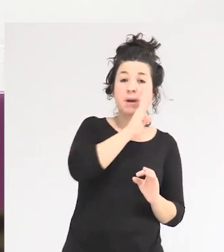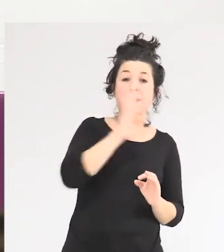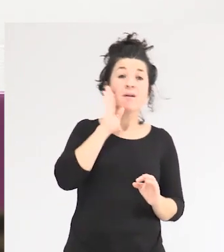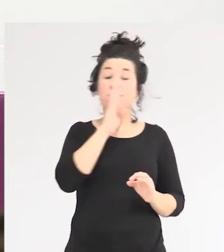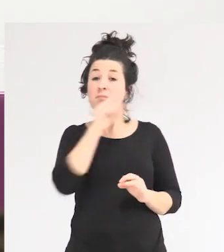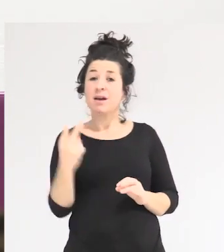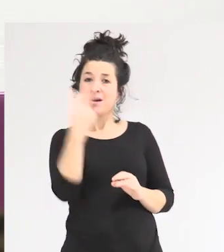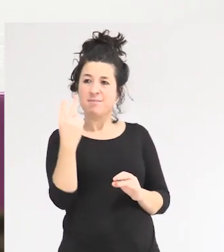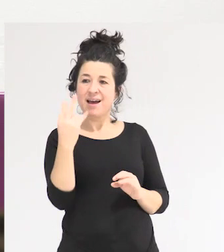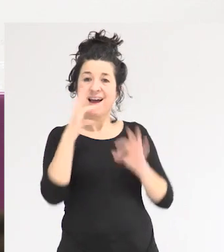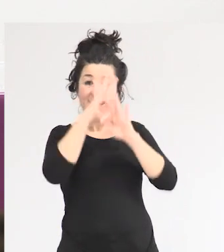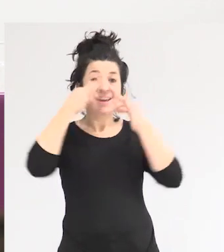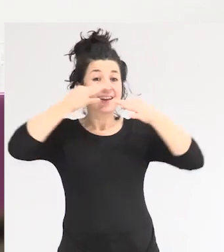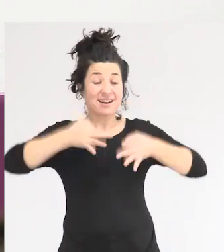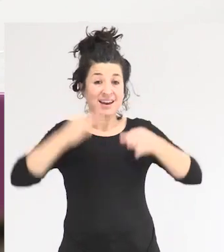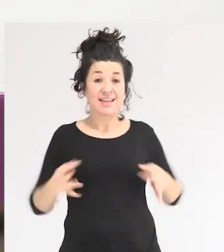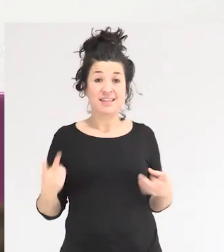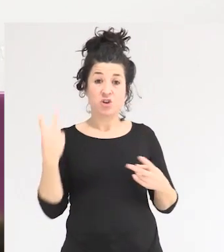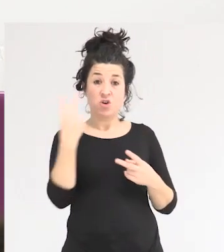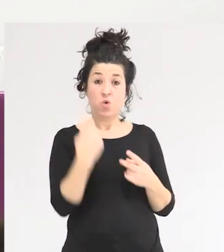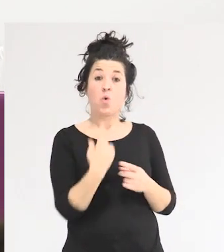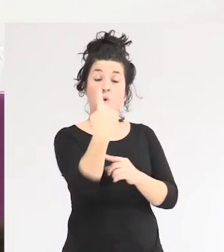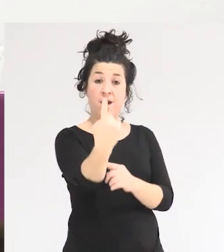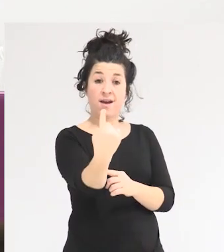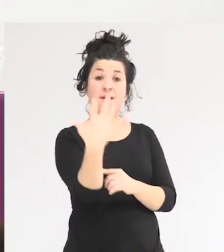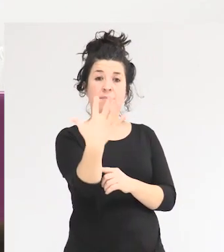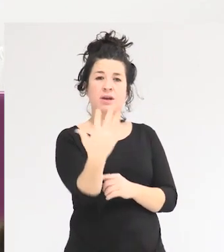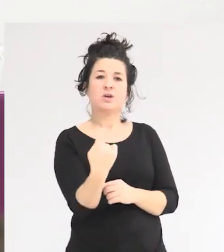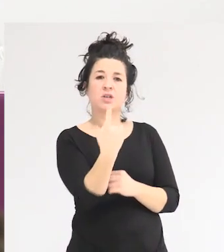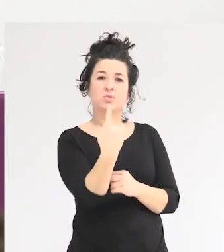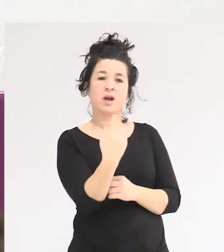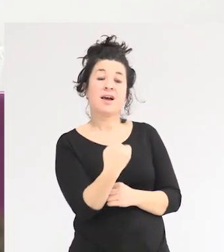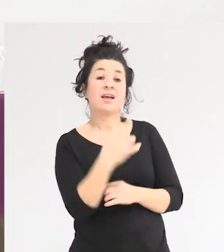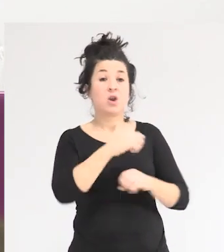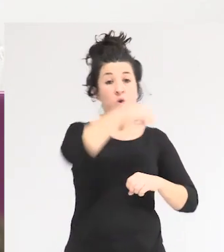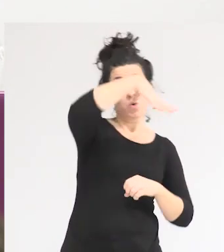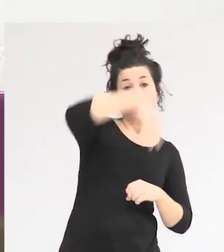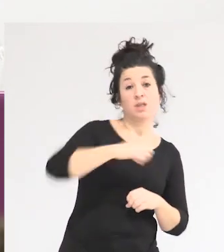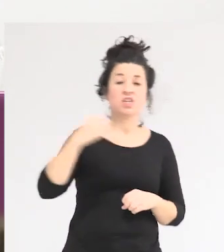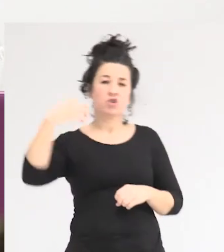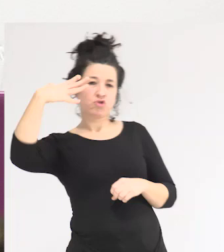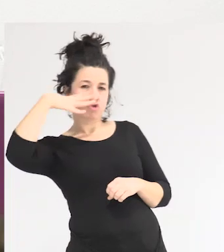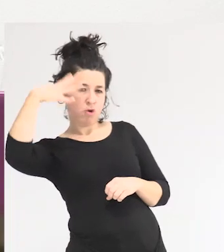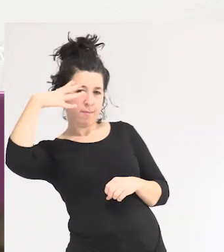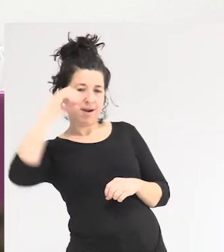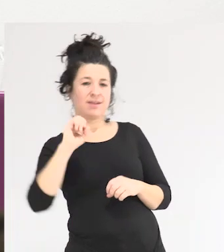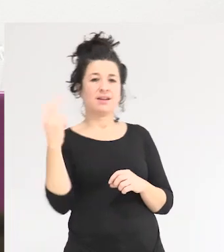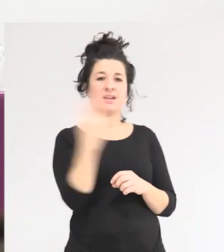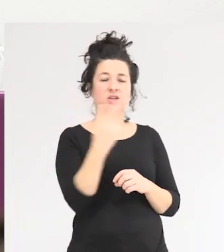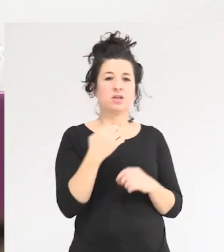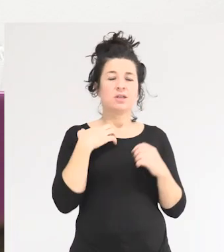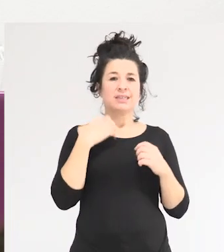dira. Bata bestearen aurpegi iluna. Amak maltzurki, ankerki jokatzen duela ezin